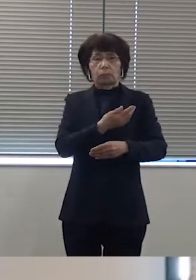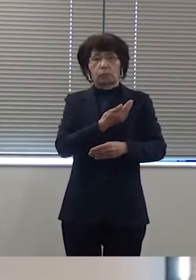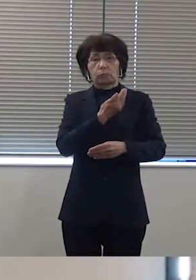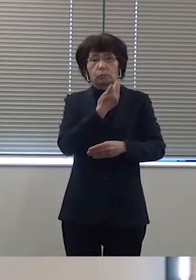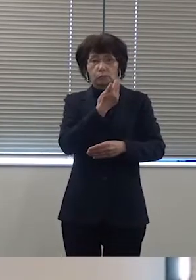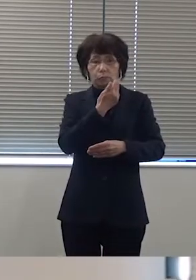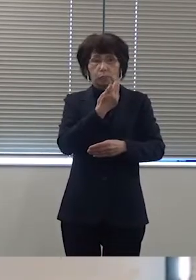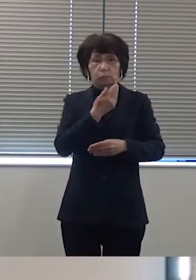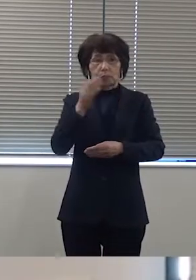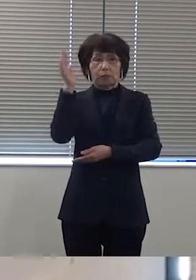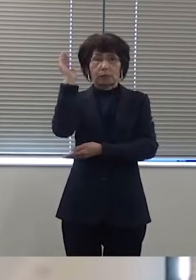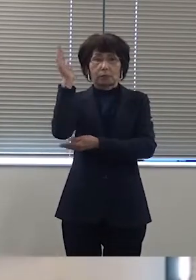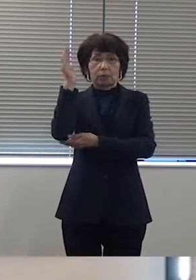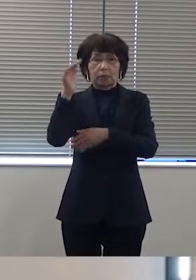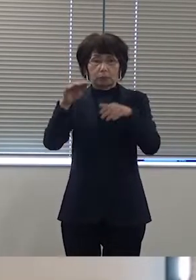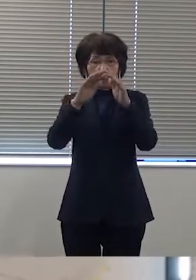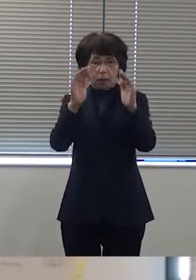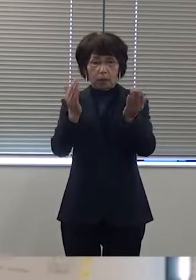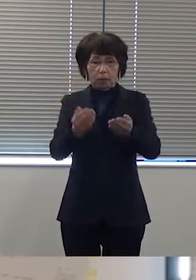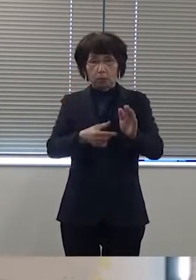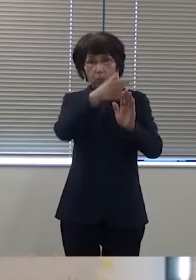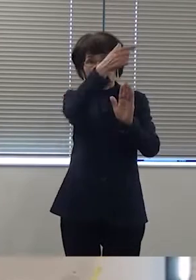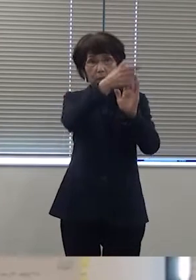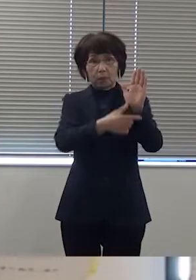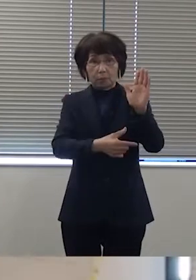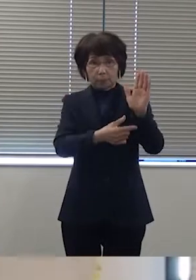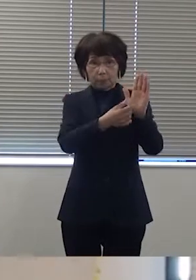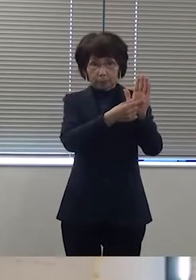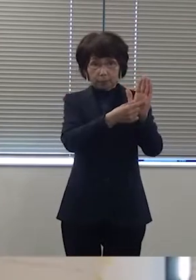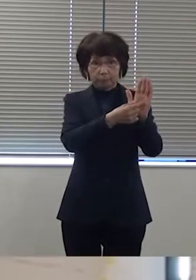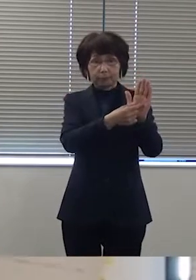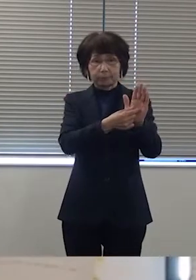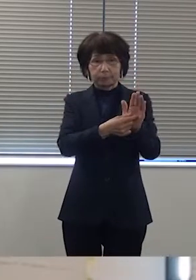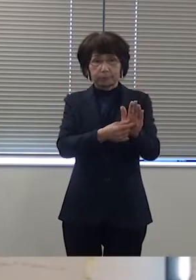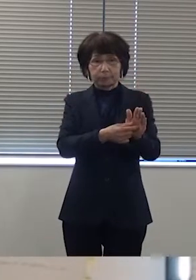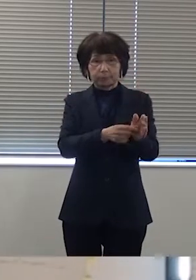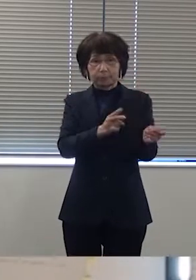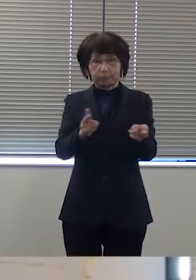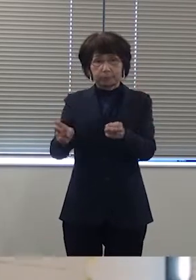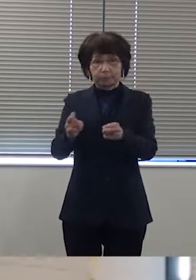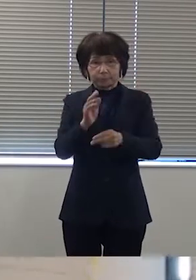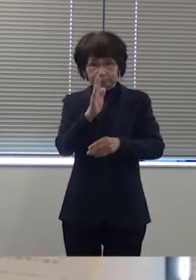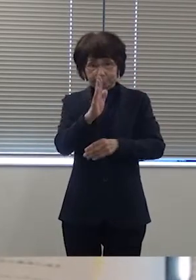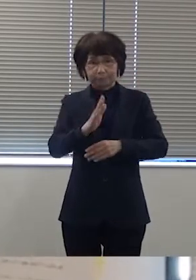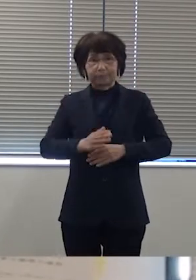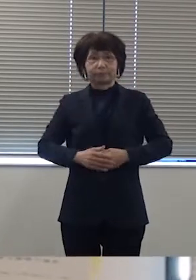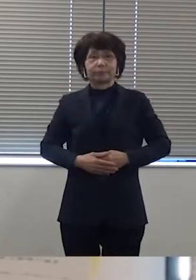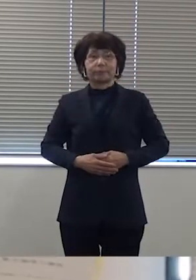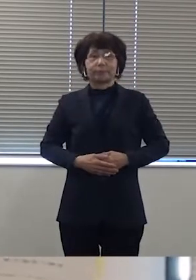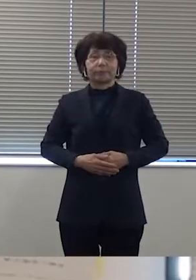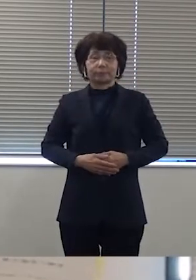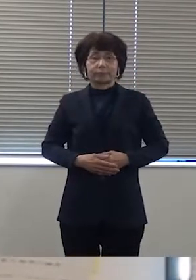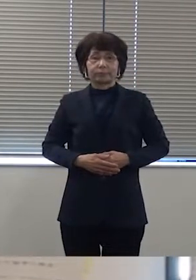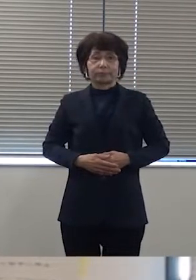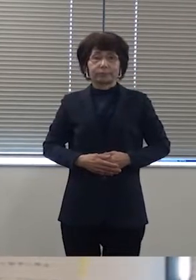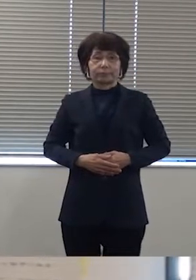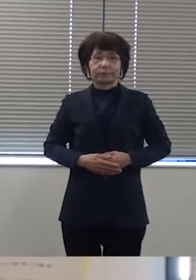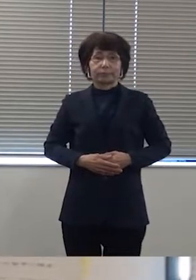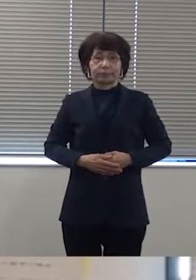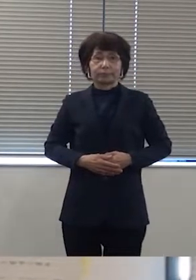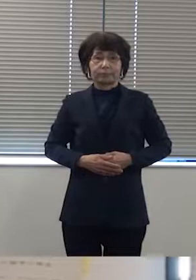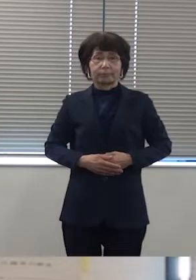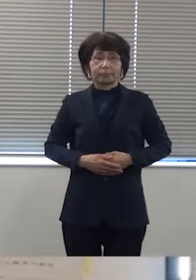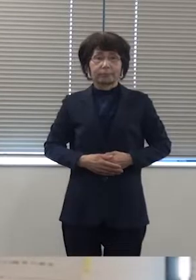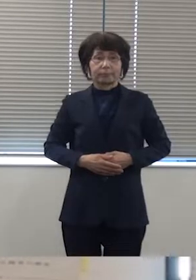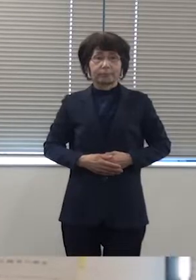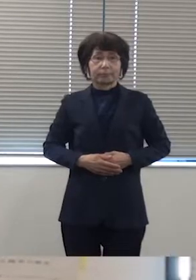点施策の概要という表紙のものを議場の方にご用意いただければと思います。資料の方よろしいでしょうか。もしなければ手